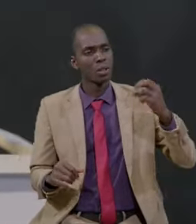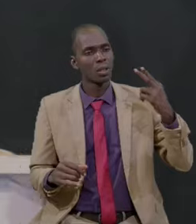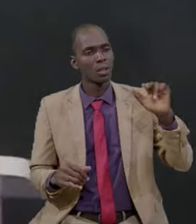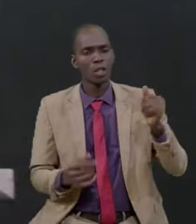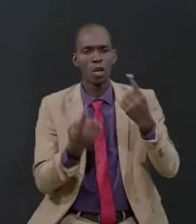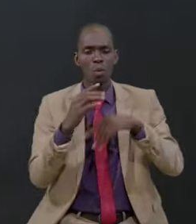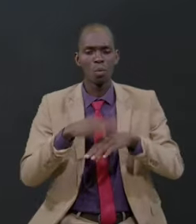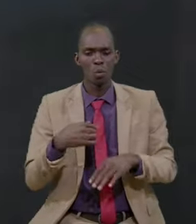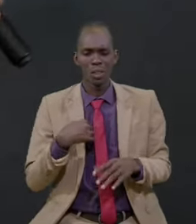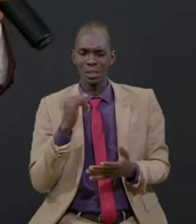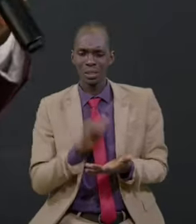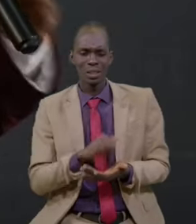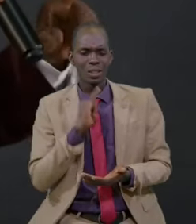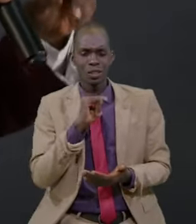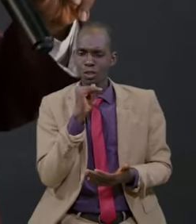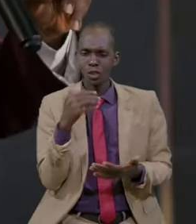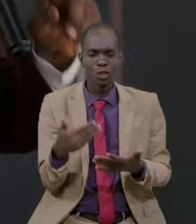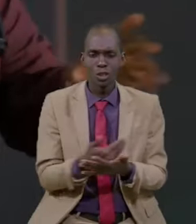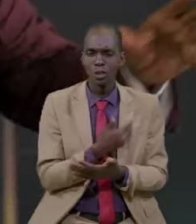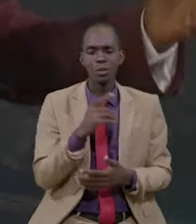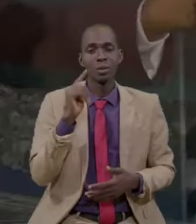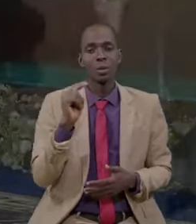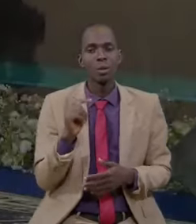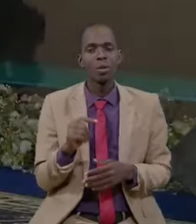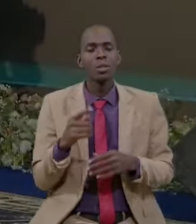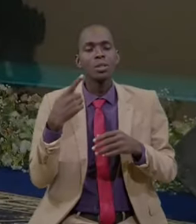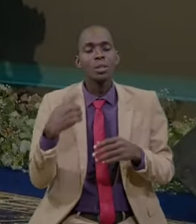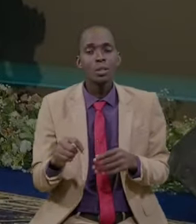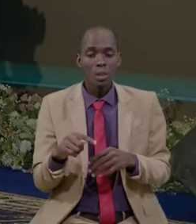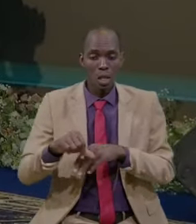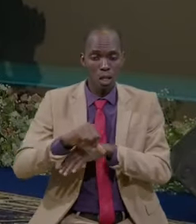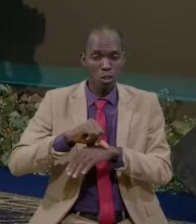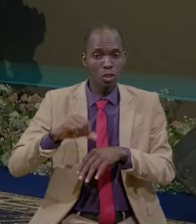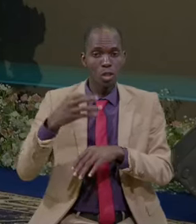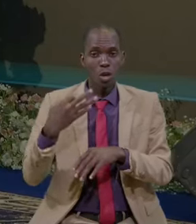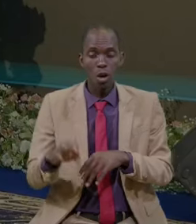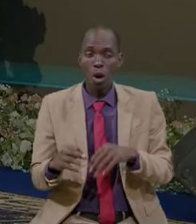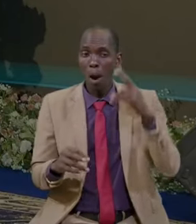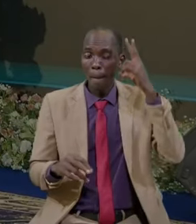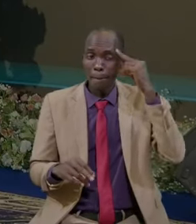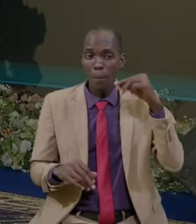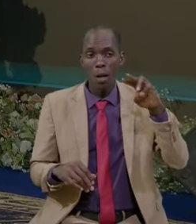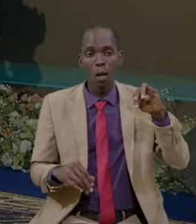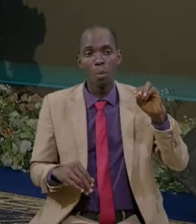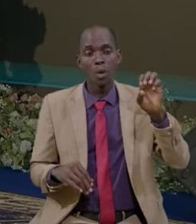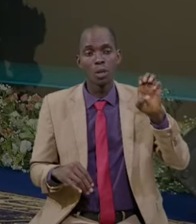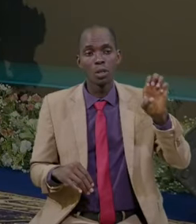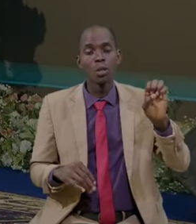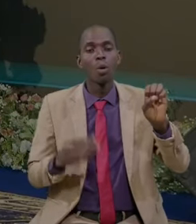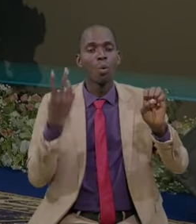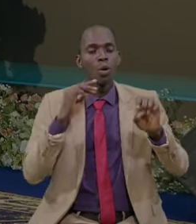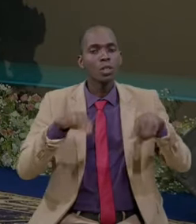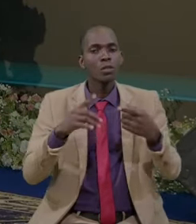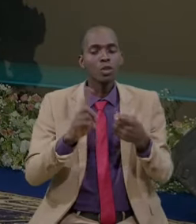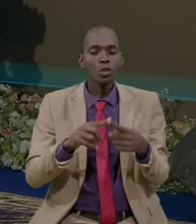Testament, l'onction de Moïse était donnée pour un but, sortir la nation d'Israël pour l'amener sur